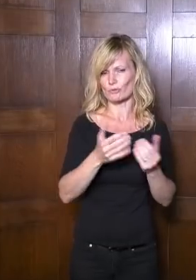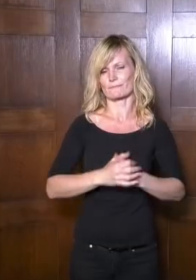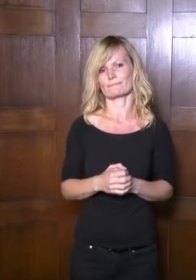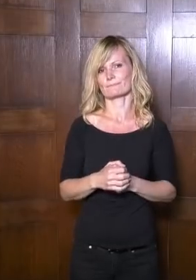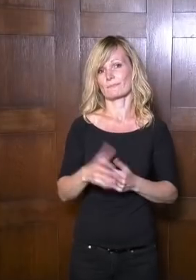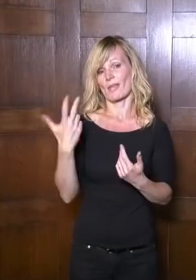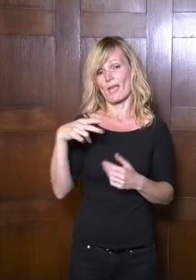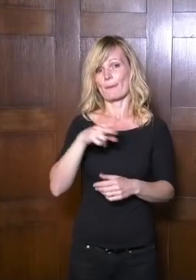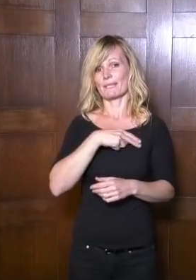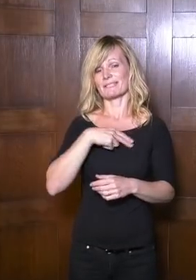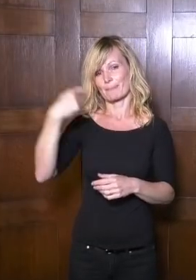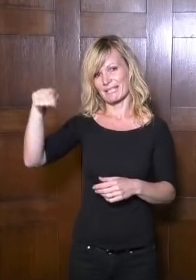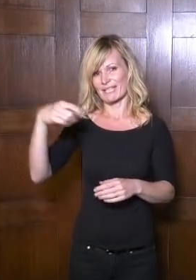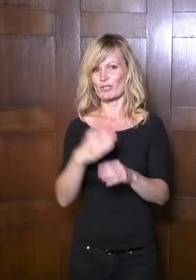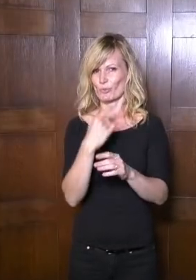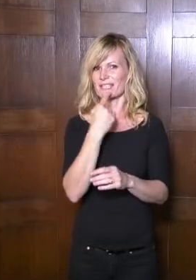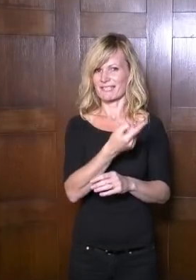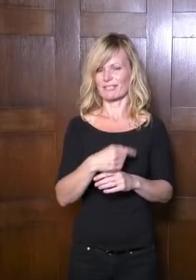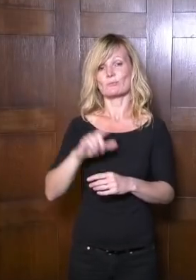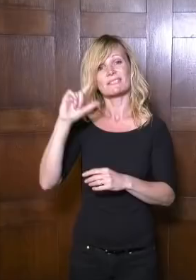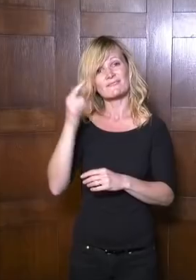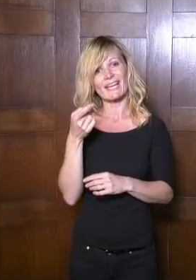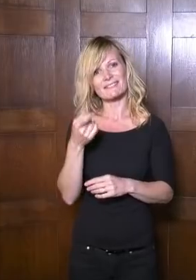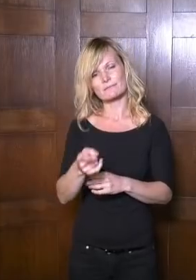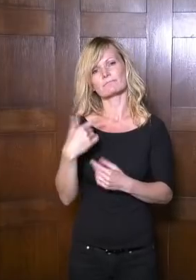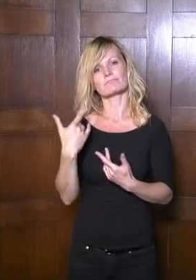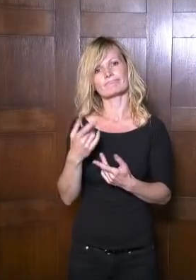Herr Ministerpräsident hat es schon gesagt. Und das zweite ist Erkenntnisgewinn.